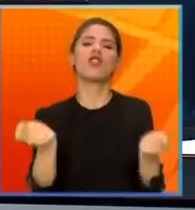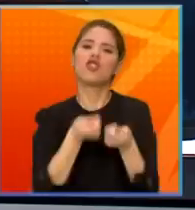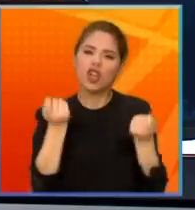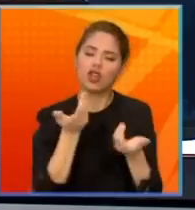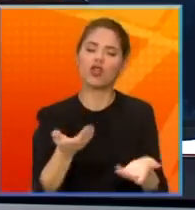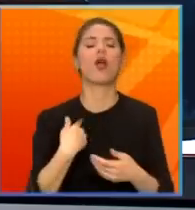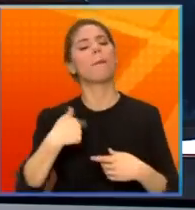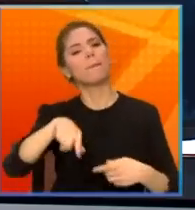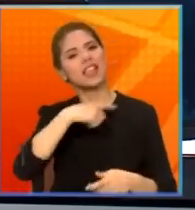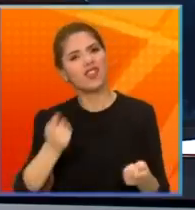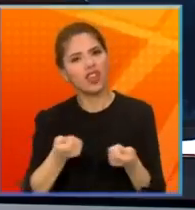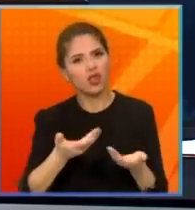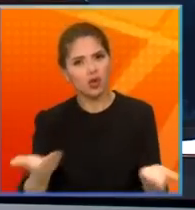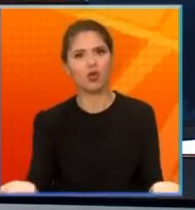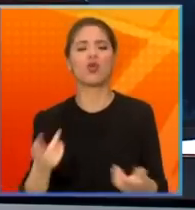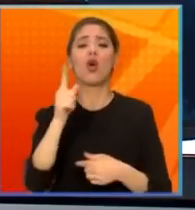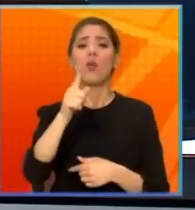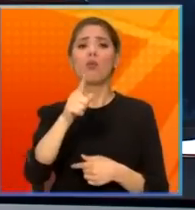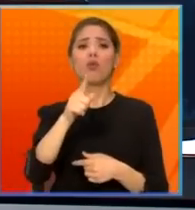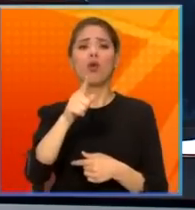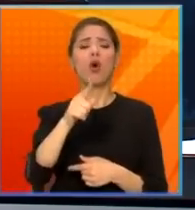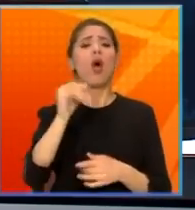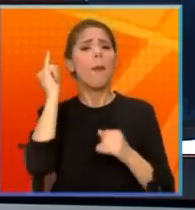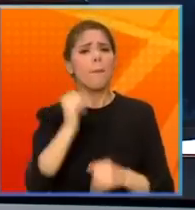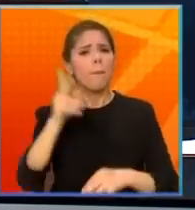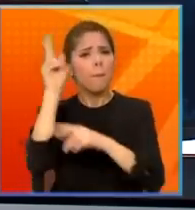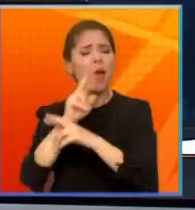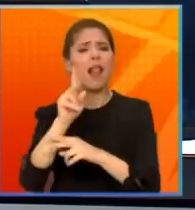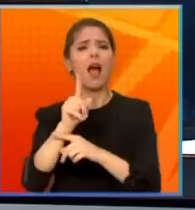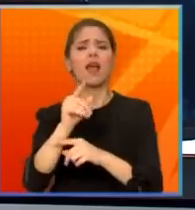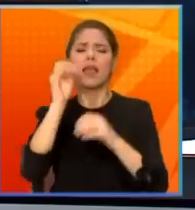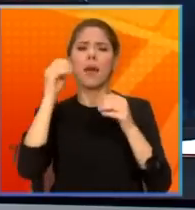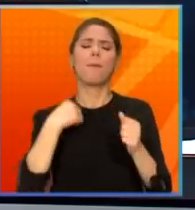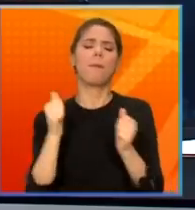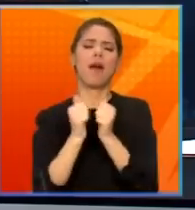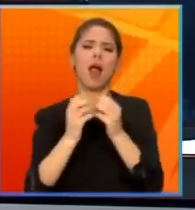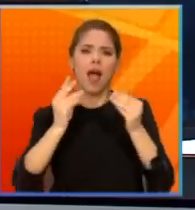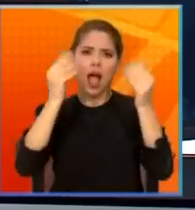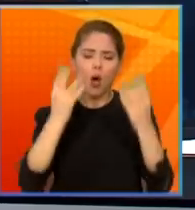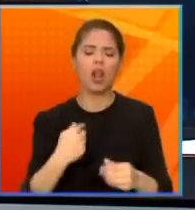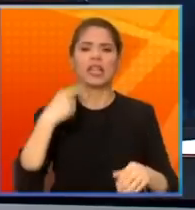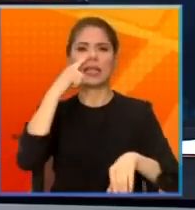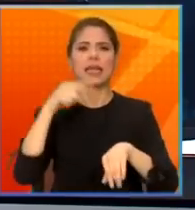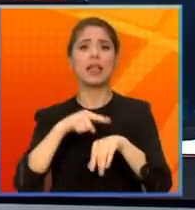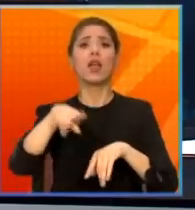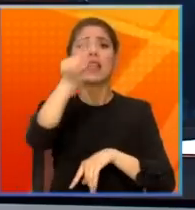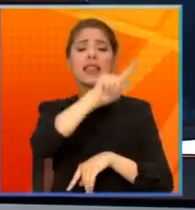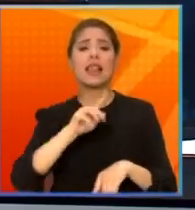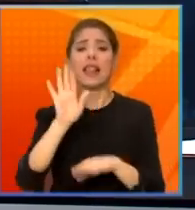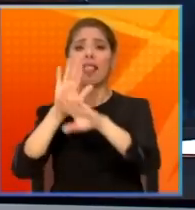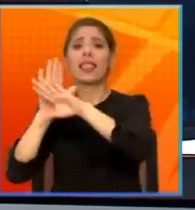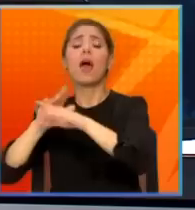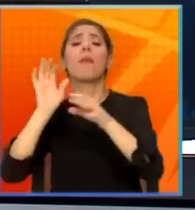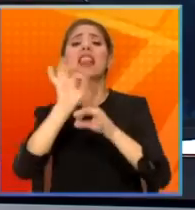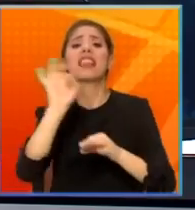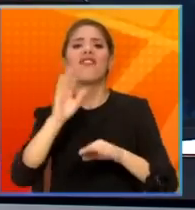çalışıyorlar, çalışıyoruz. Çünkü bu belayı birlikte def edeceğimize inanıyoruz. Yeter ki sizler teması sıfıra